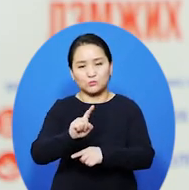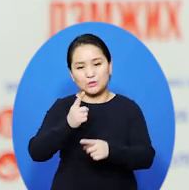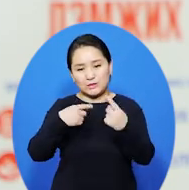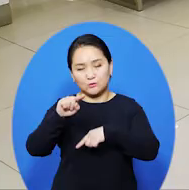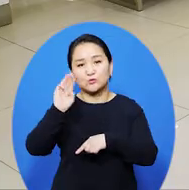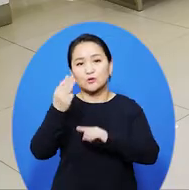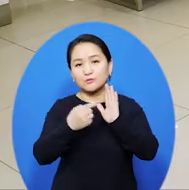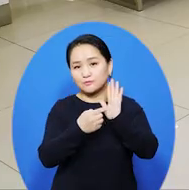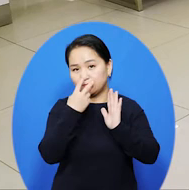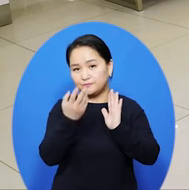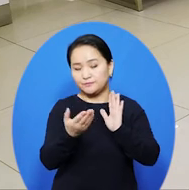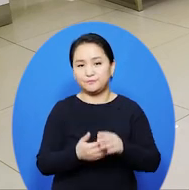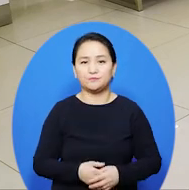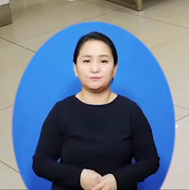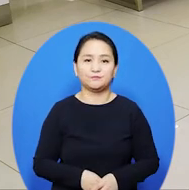байна?